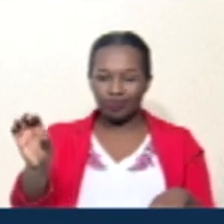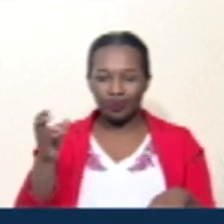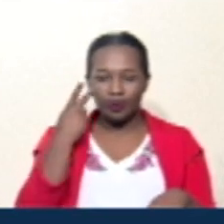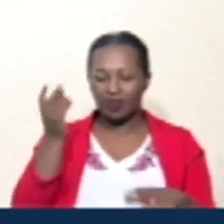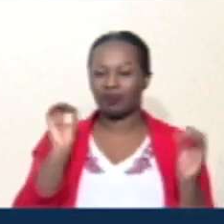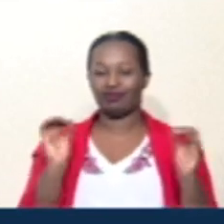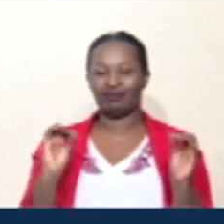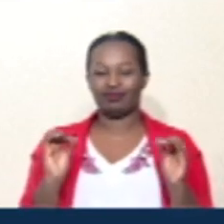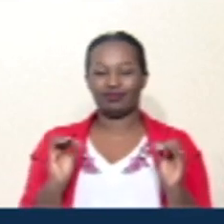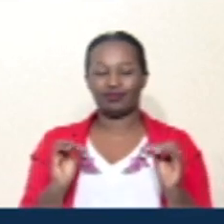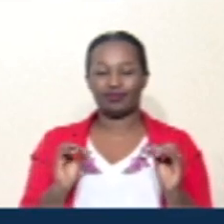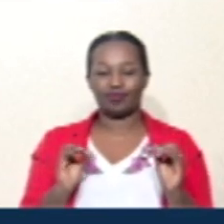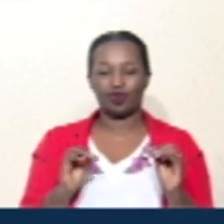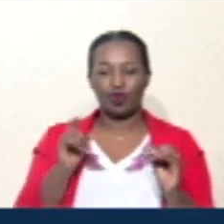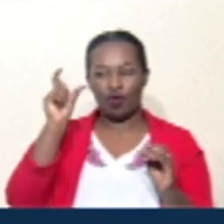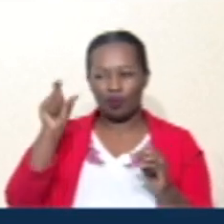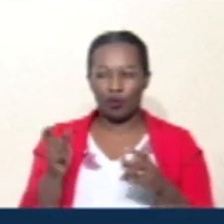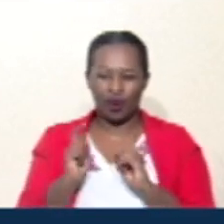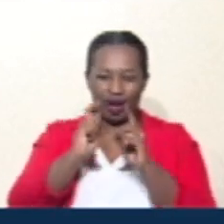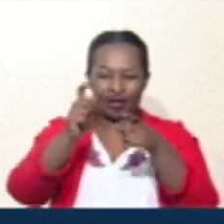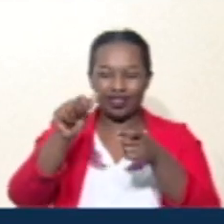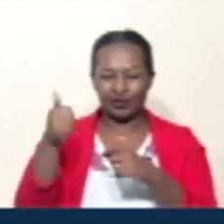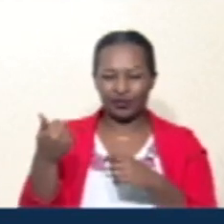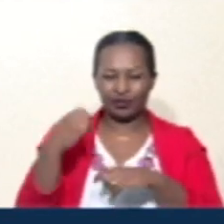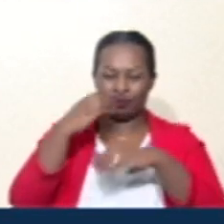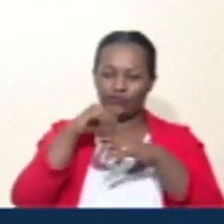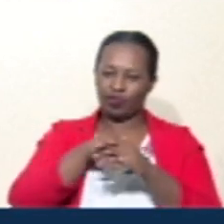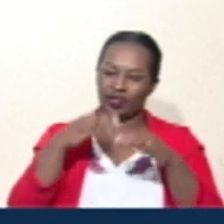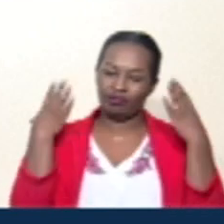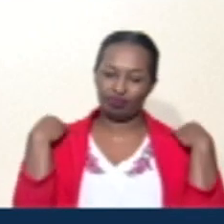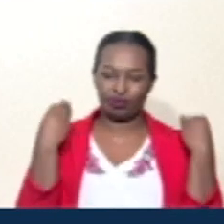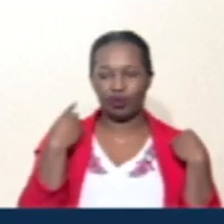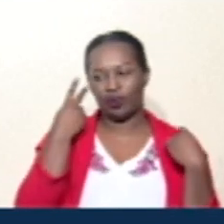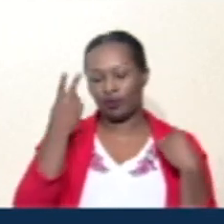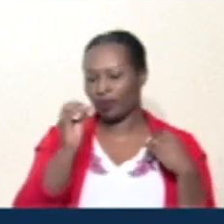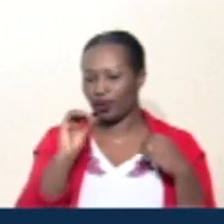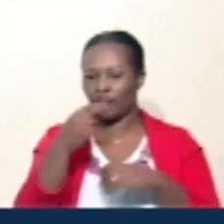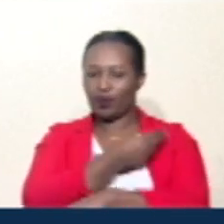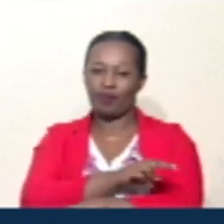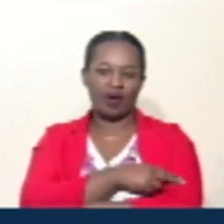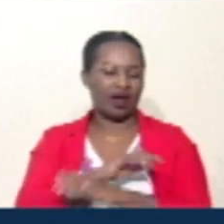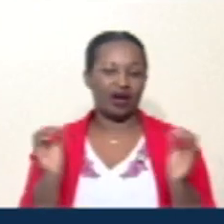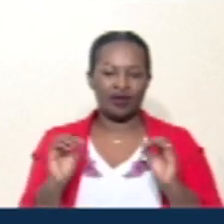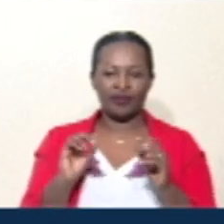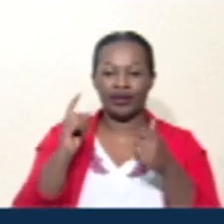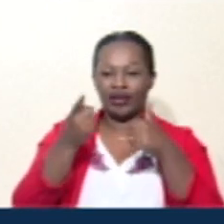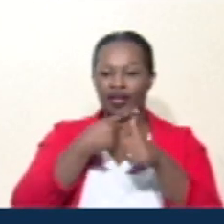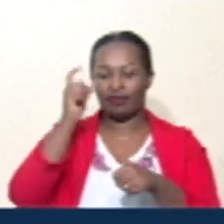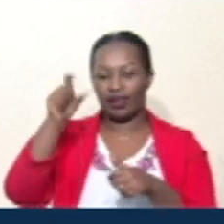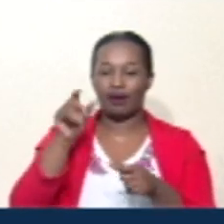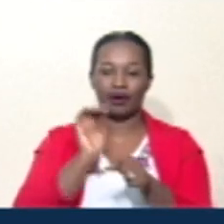bitandukanye. Umwaka ruhereza undi akenshi ntabwo twabibonaga nko mu masitaje tujyamo no kwa muganga. Icya mbere ni uko ari abantu